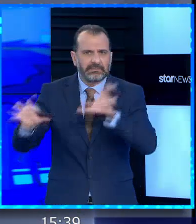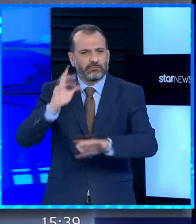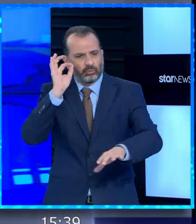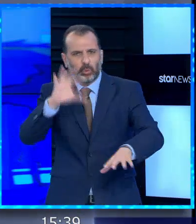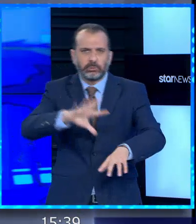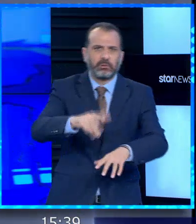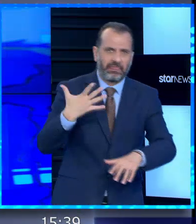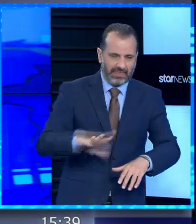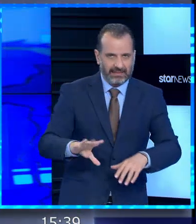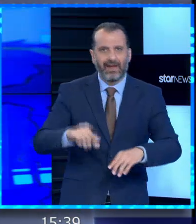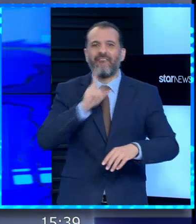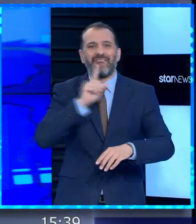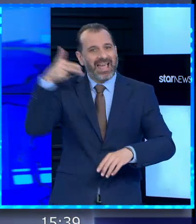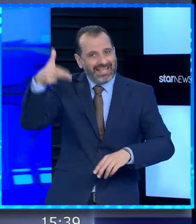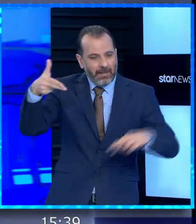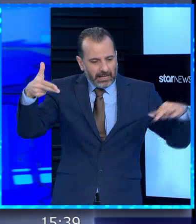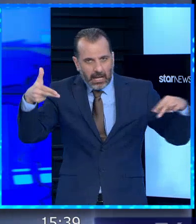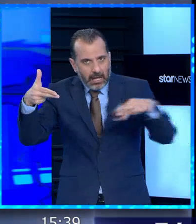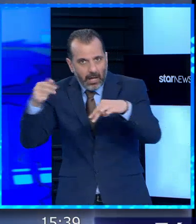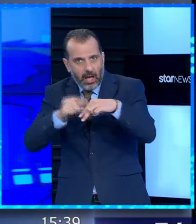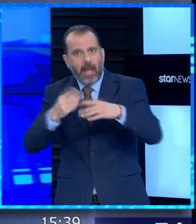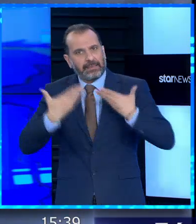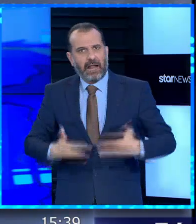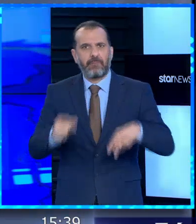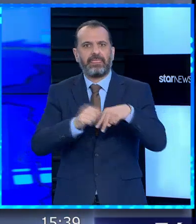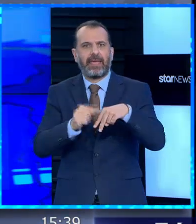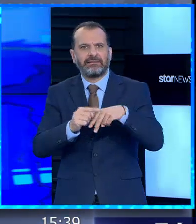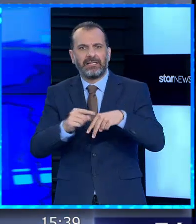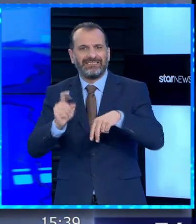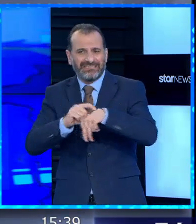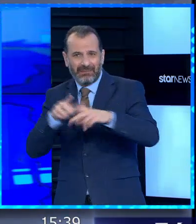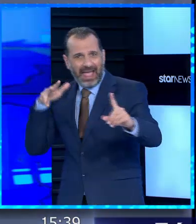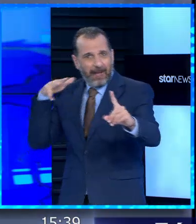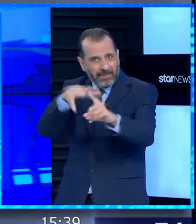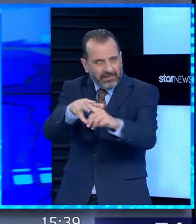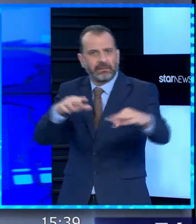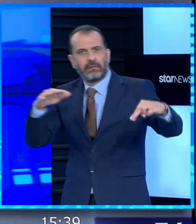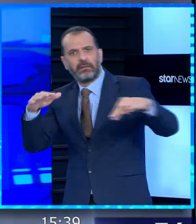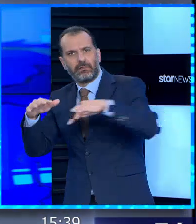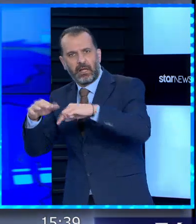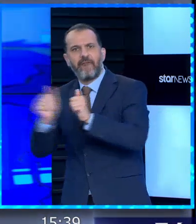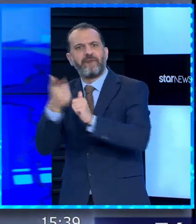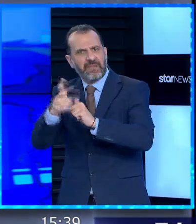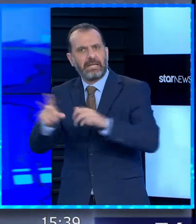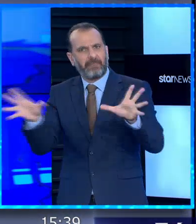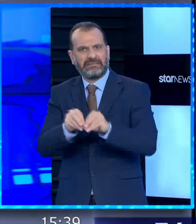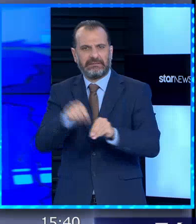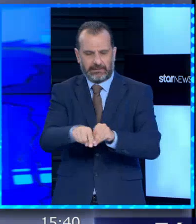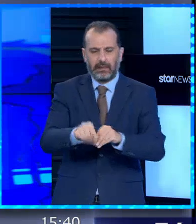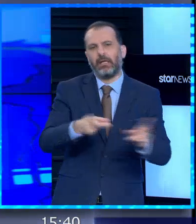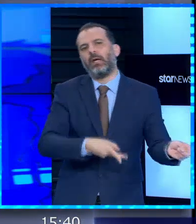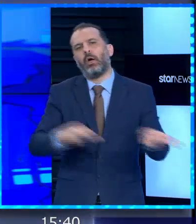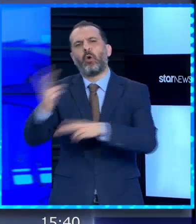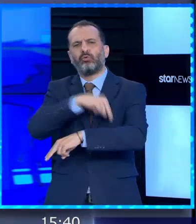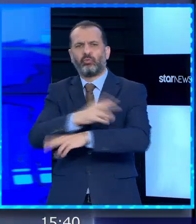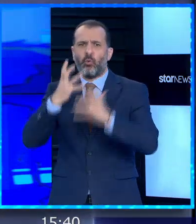κάμερα φαίνεται ο τραυματισμένος με τους δύο φίλους του αμέσως μετά το περιστατικό. Ο ανήλικος νοσηλεύεται στο Λαϊκό Νοσοκομείο